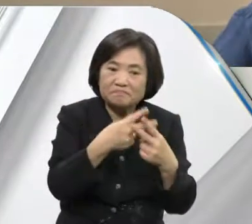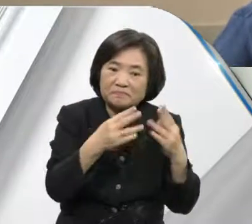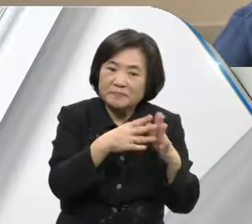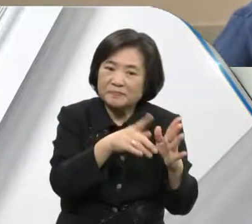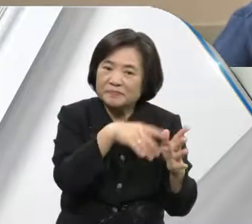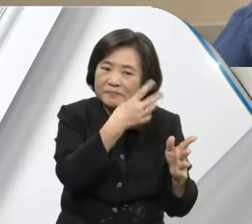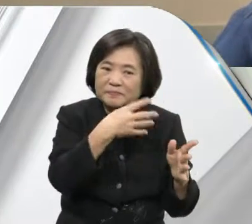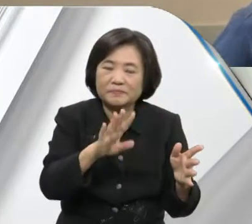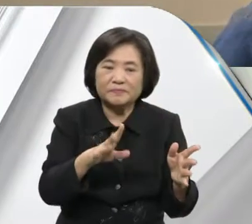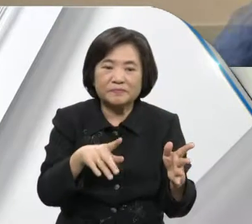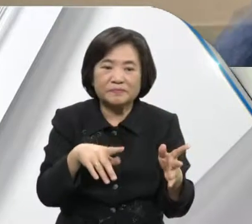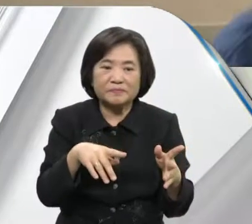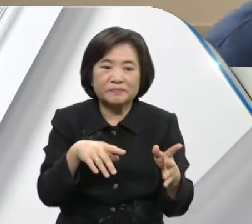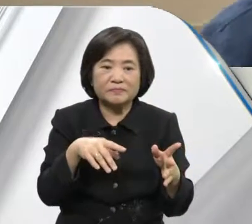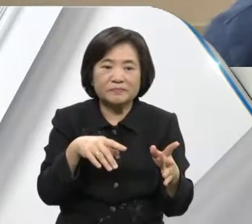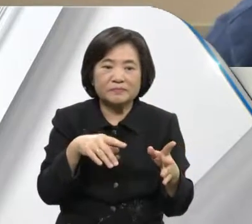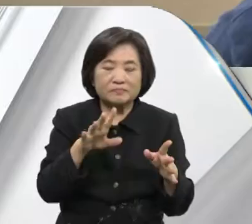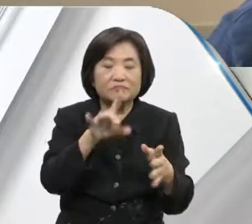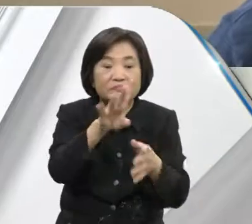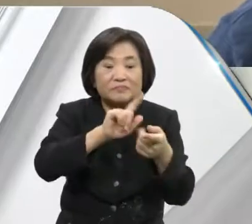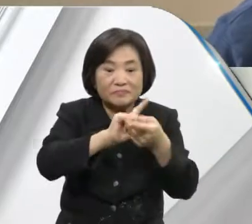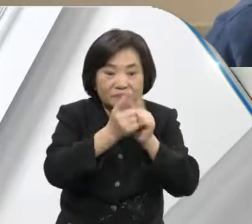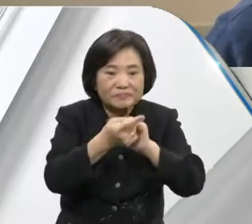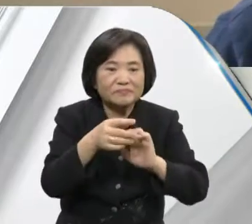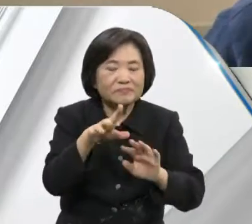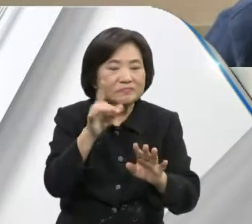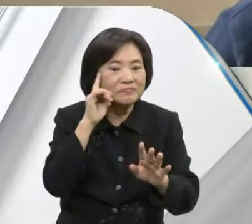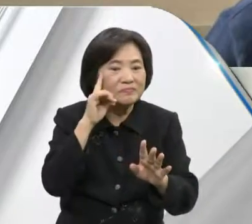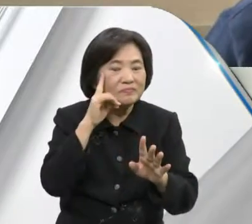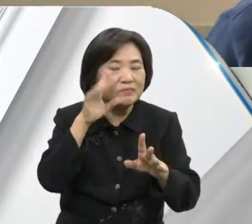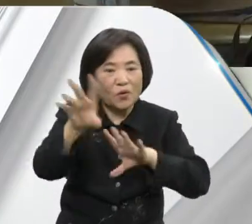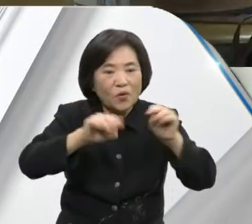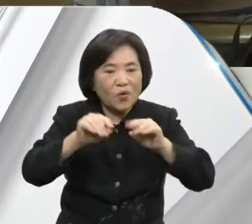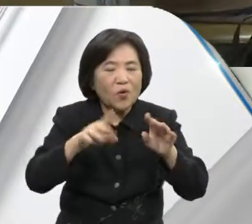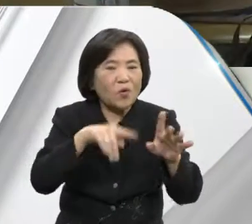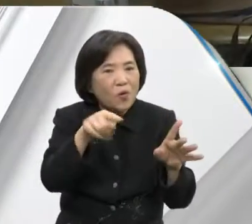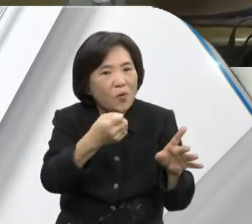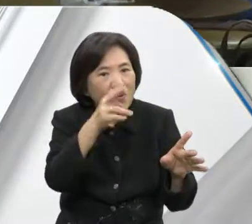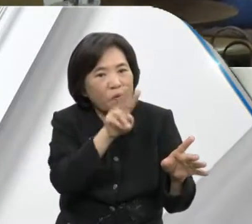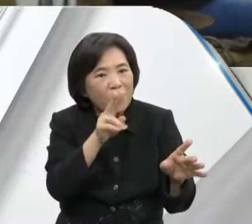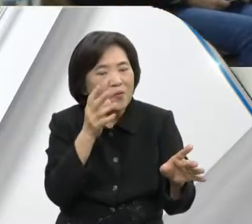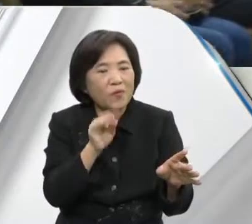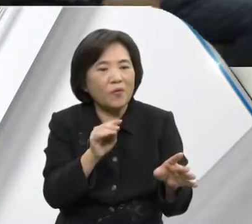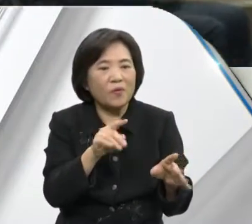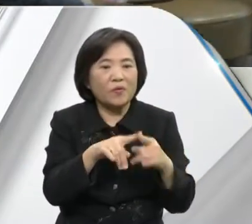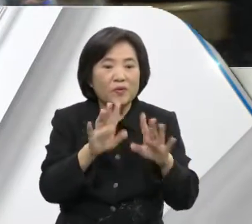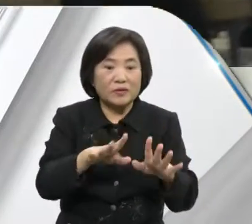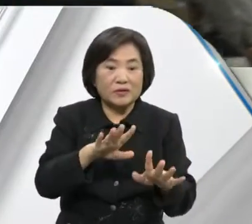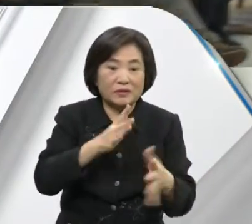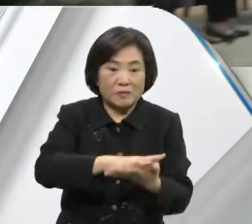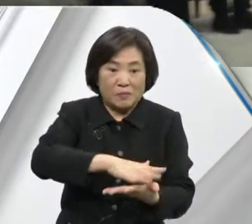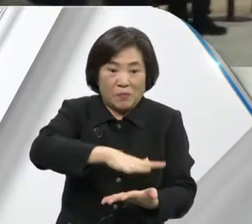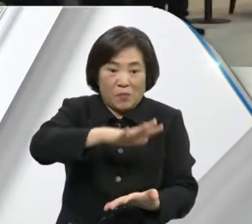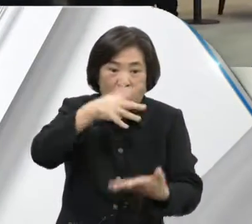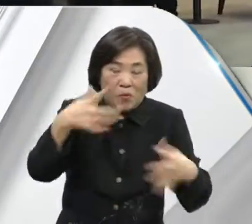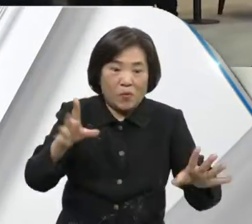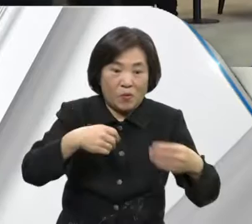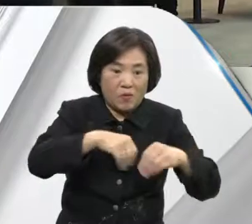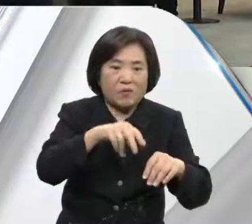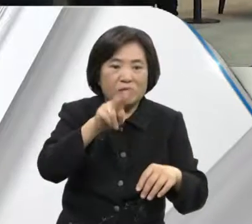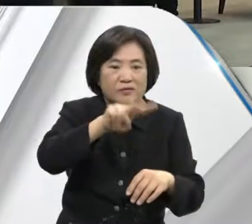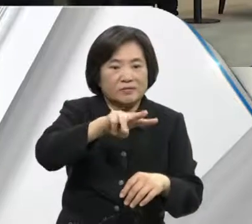诶，基本话有啦，传统艺术中心，好那个有哪些资料来用？ 文化部讲，连满累计收整的资料已经